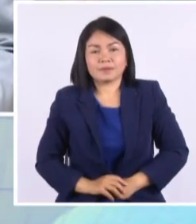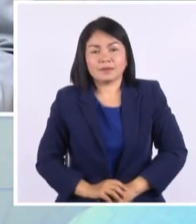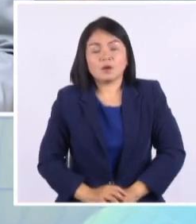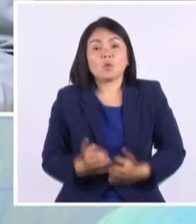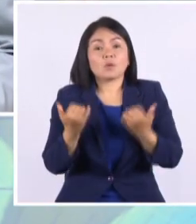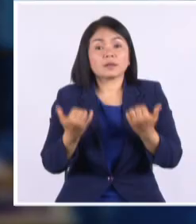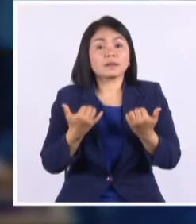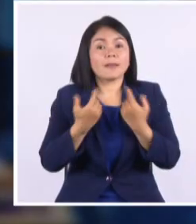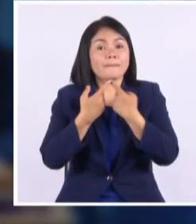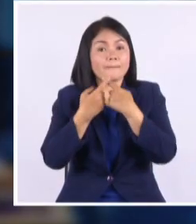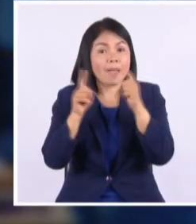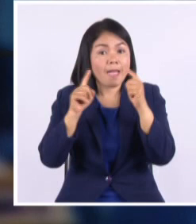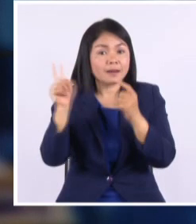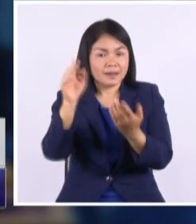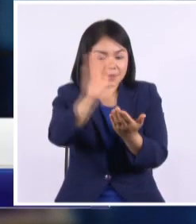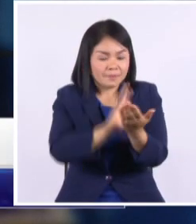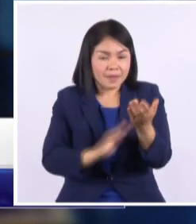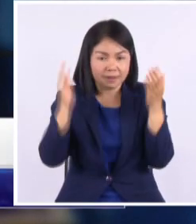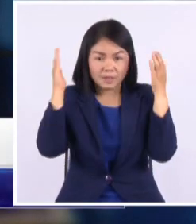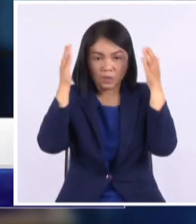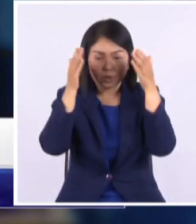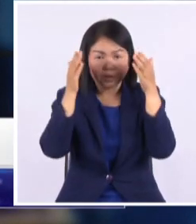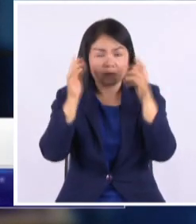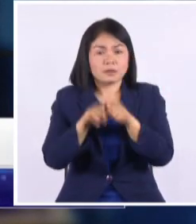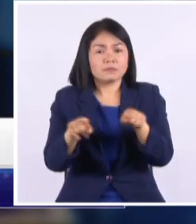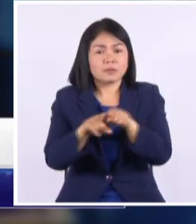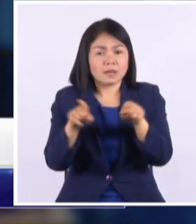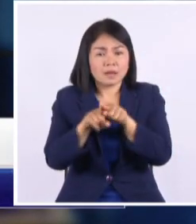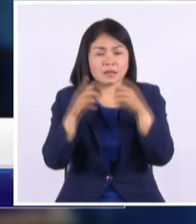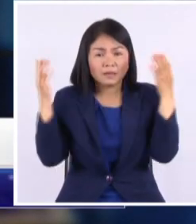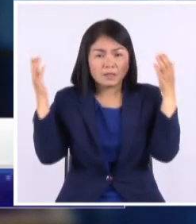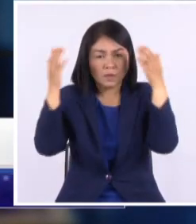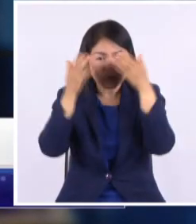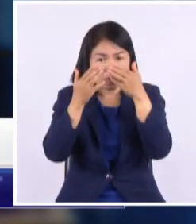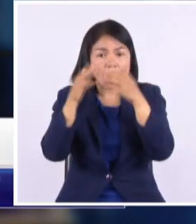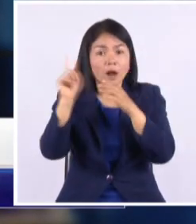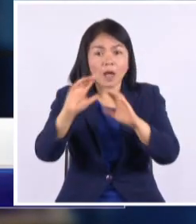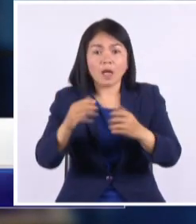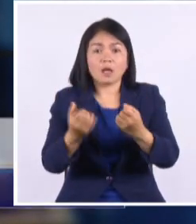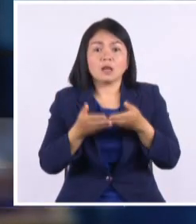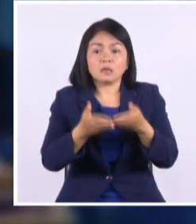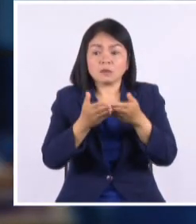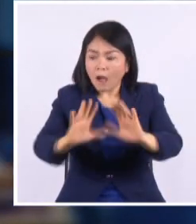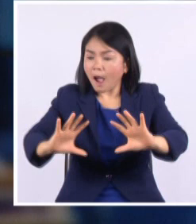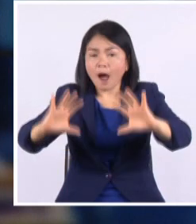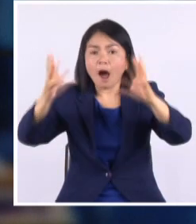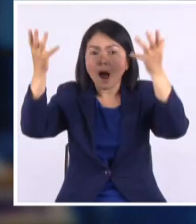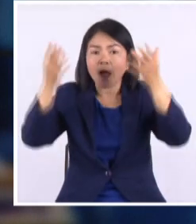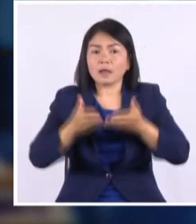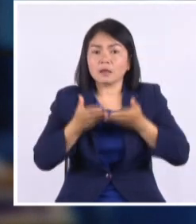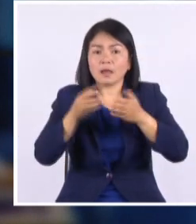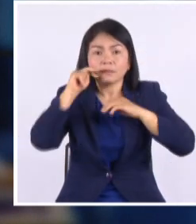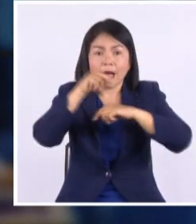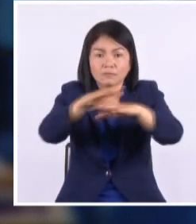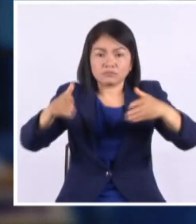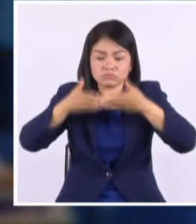เริ่มกันที่เรื่องไป 8ที่อินทรีย์กันก่อนนะครับมือดำน้ำของอินโดนีเซียทางกองทัพไปครับหายไปอย่างลึกลับนะครับไม่มีการแจ้งว่าไปซ้อมรบที่ไหน